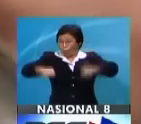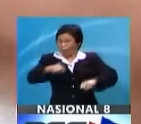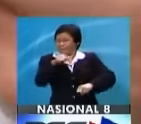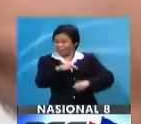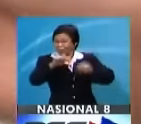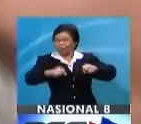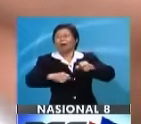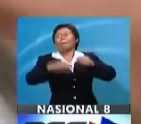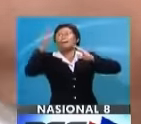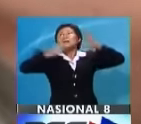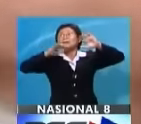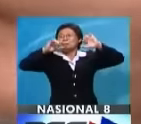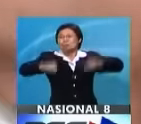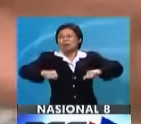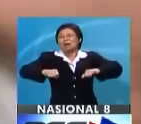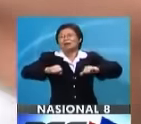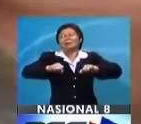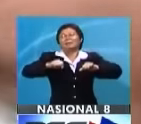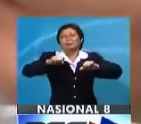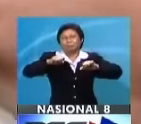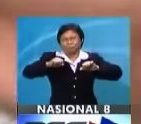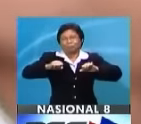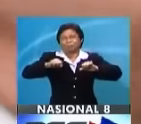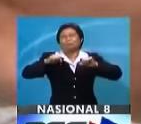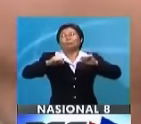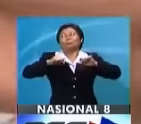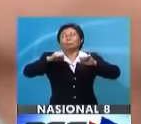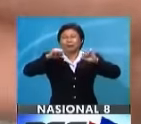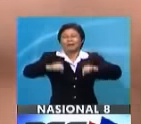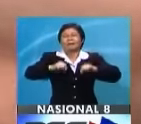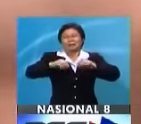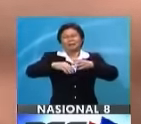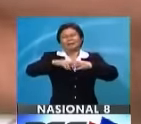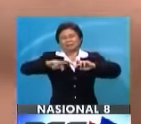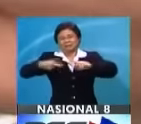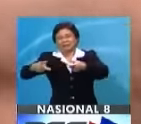mengeluarkan Malaysia daripada kepompong pendapatan sederhana.